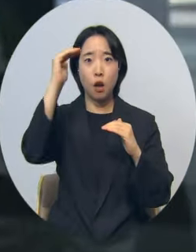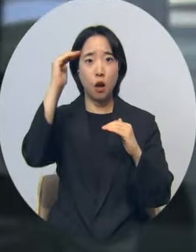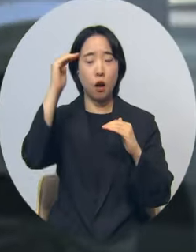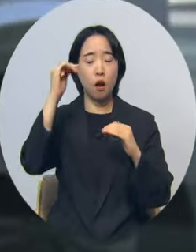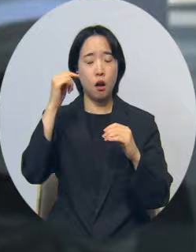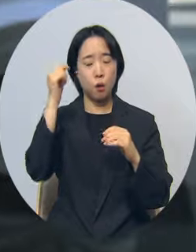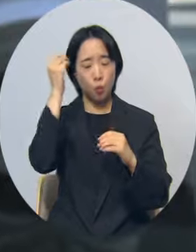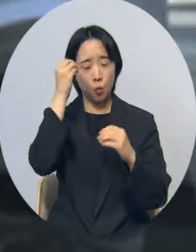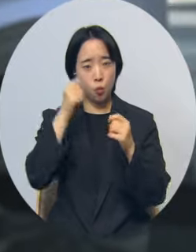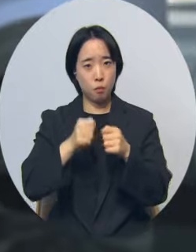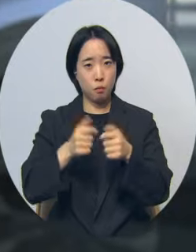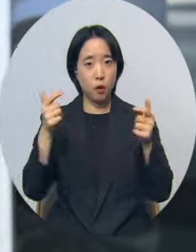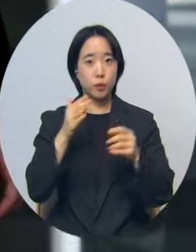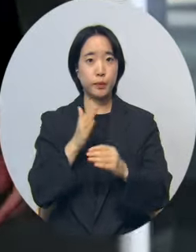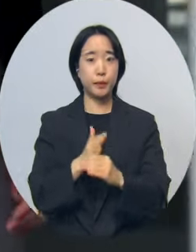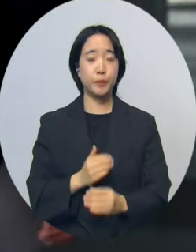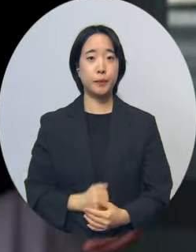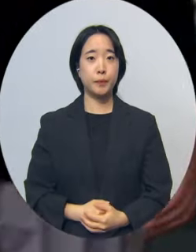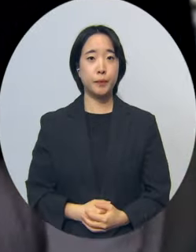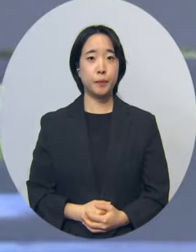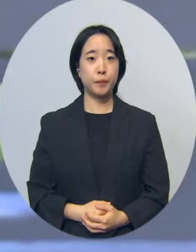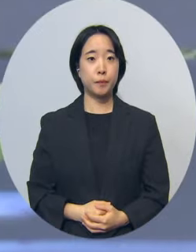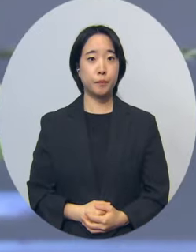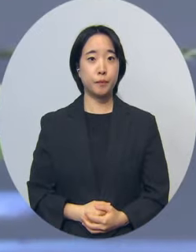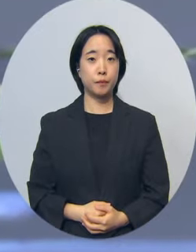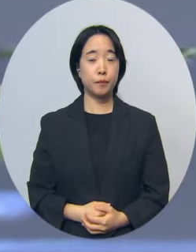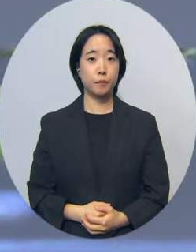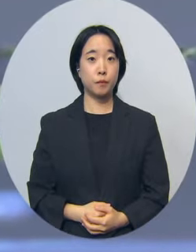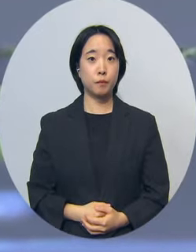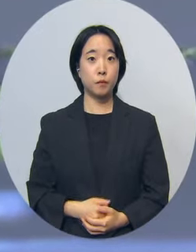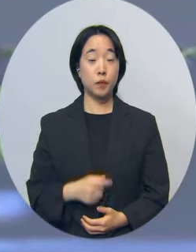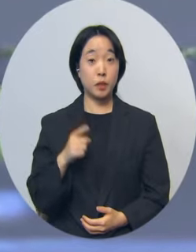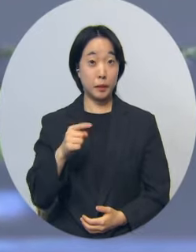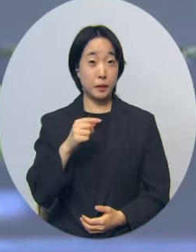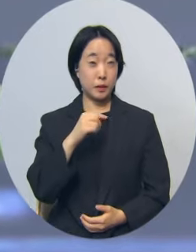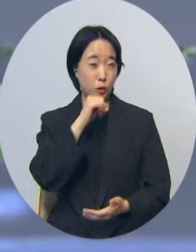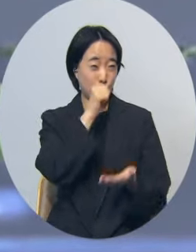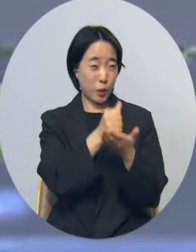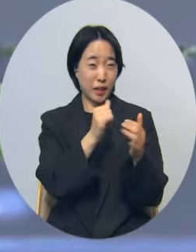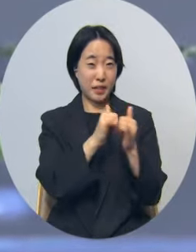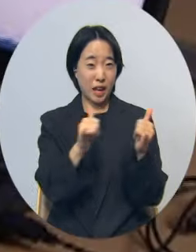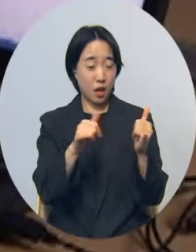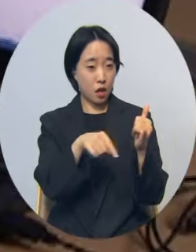범죄가 확산하는 셈입니다. 같은 기간 입건한 피의자 가운데